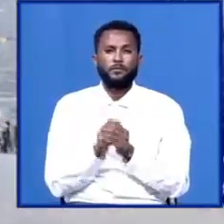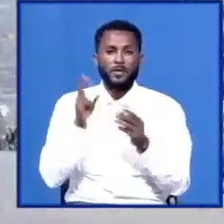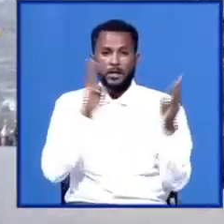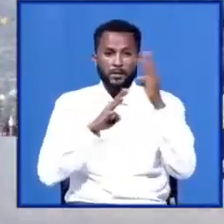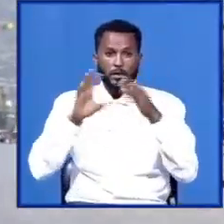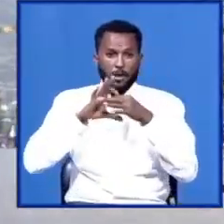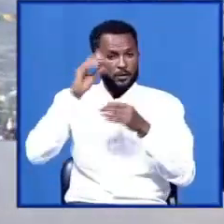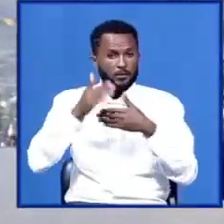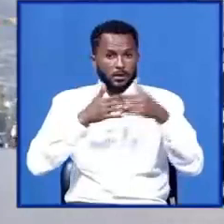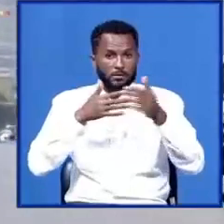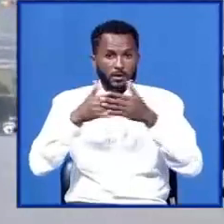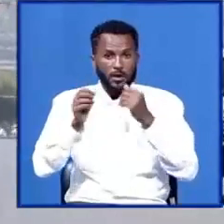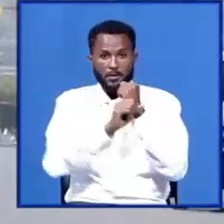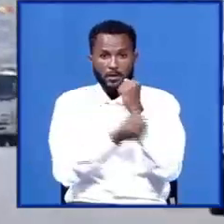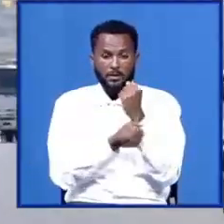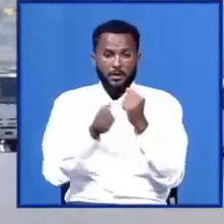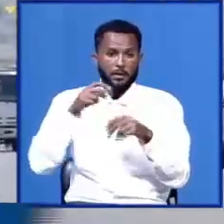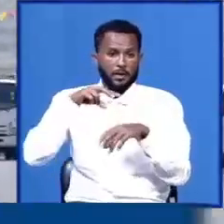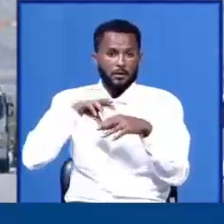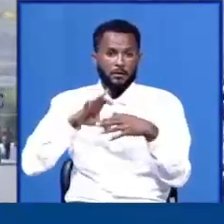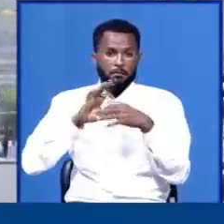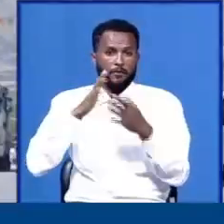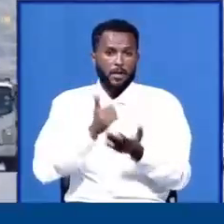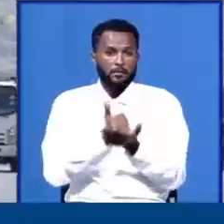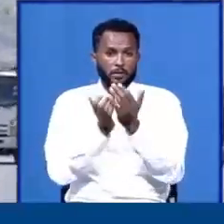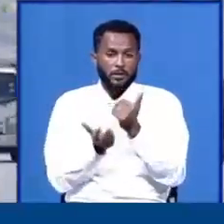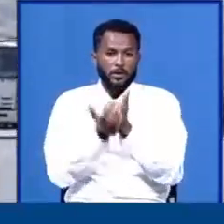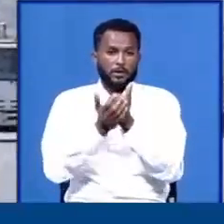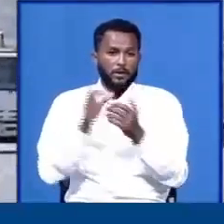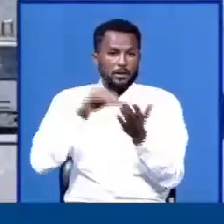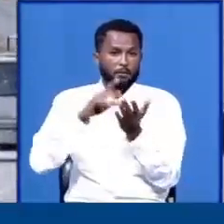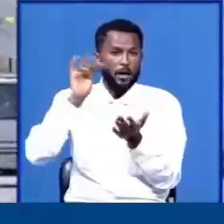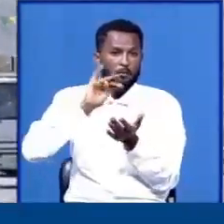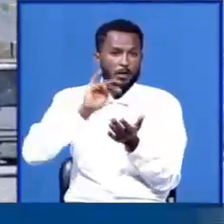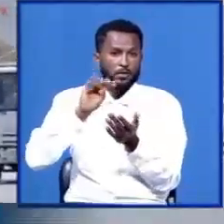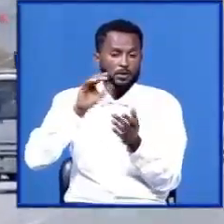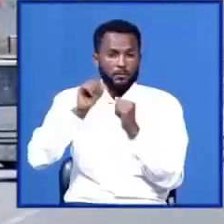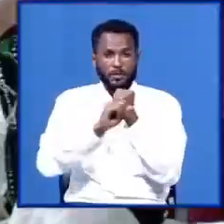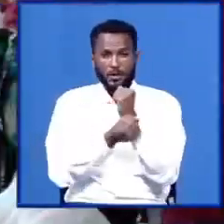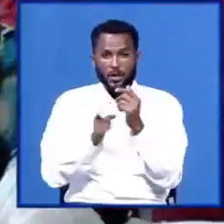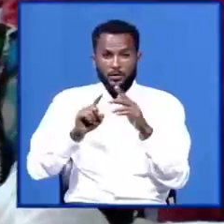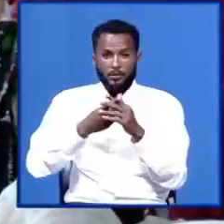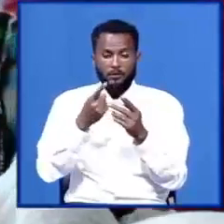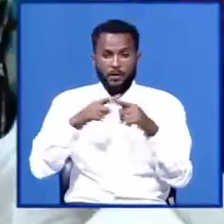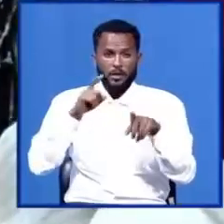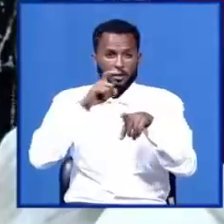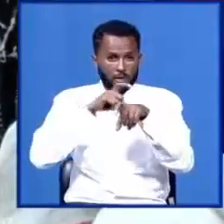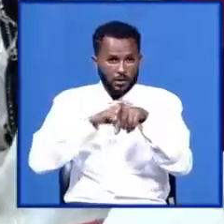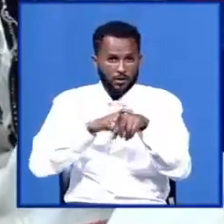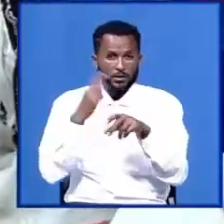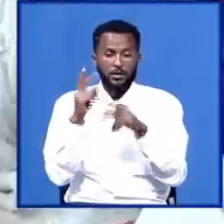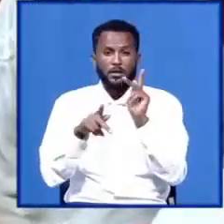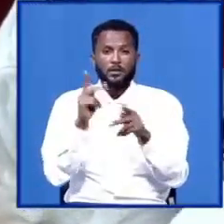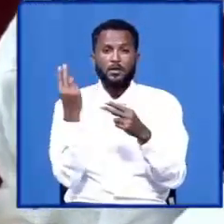ጸገማት ሕብረተሰብ ንምቅላል መሰረት ገይረን ዝተመስረታ ማሕበራት ምትሕጋዝ ከተማ ማይጨው ካብዚ ምስረታ ጀሚረን ኣብ ዝተፈላለዩ እዋናት ንህዝቢ ኣብ ዝጠቕሙ